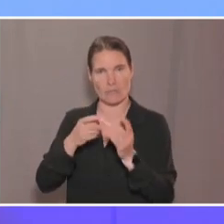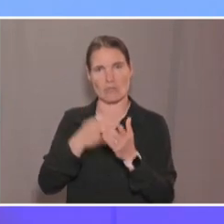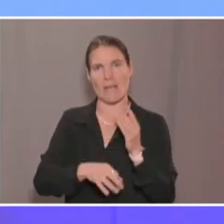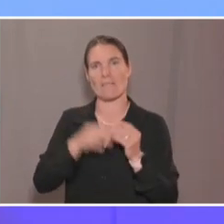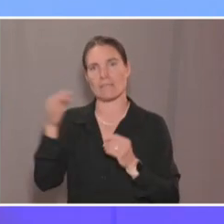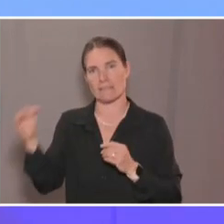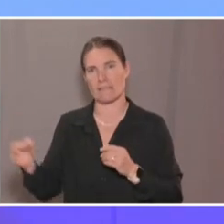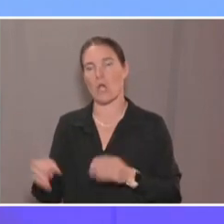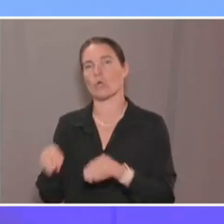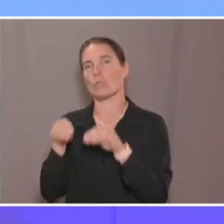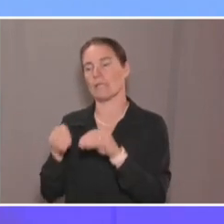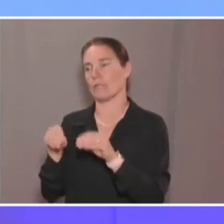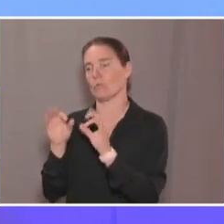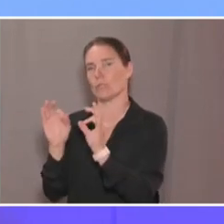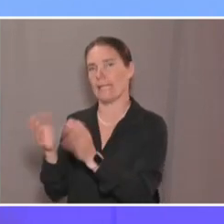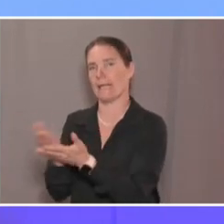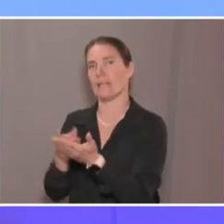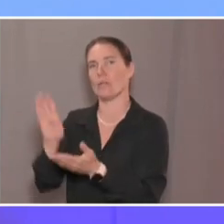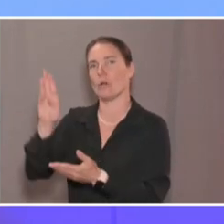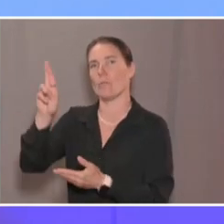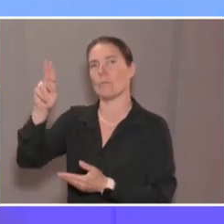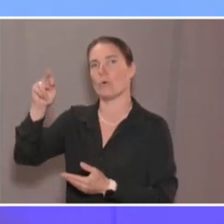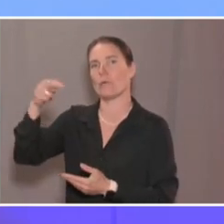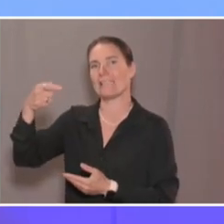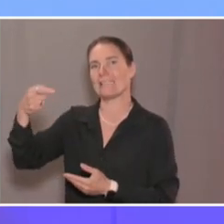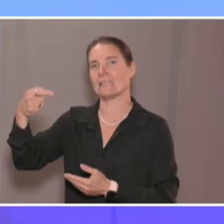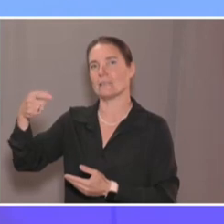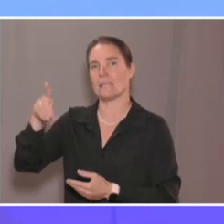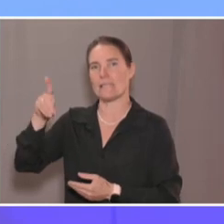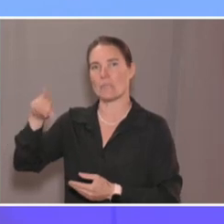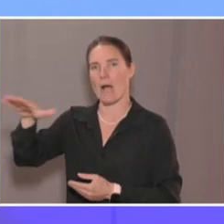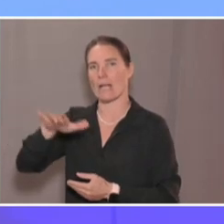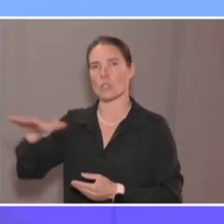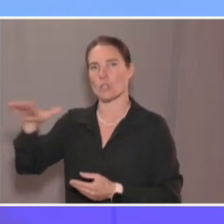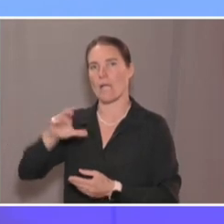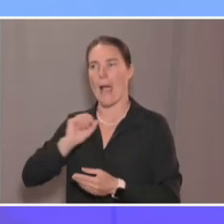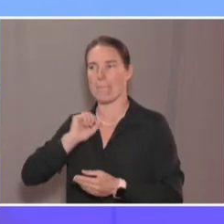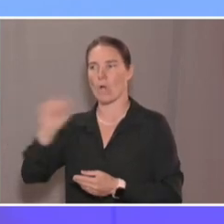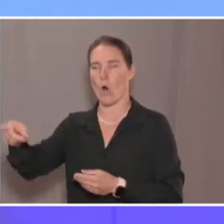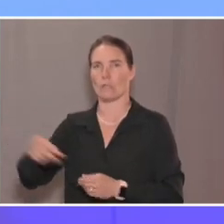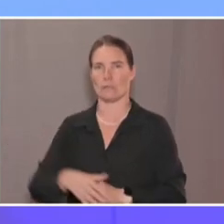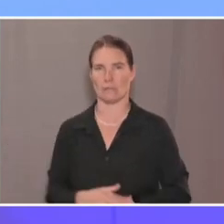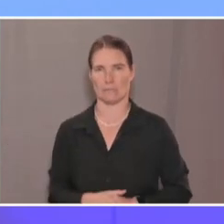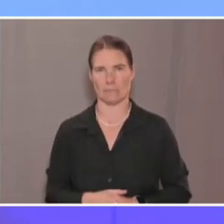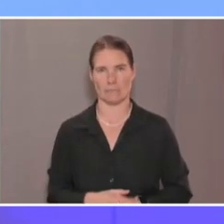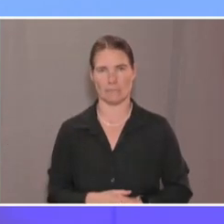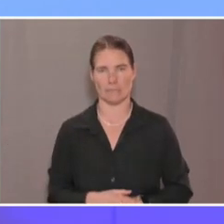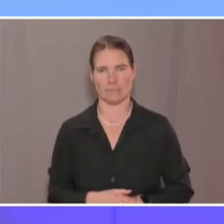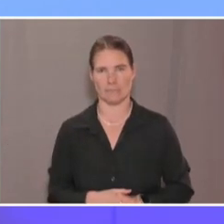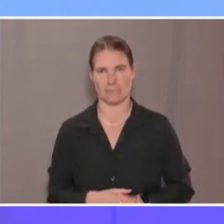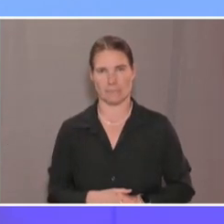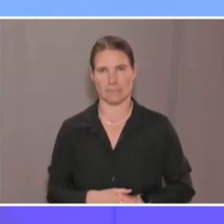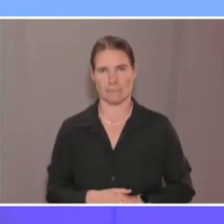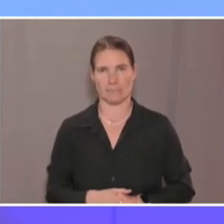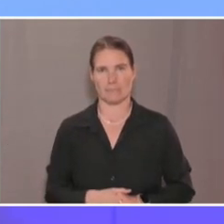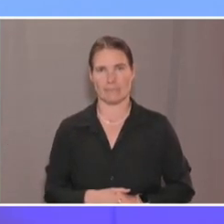pädagogischen Lehrgang in Burg Dithmarschen abgeordnet. Mehr geht nicht.